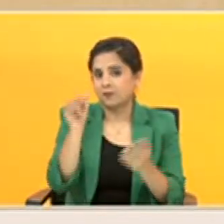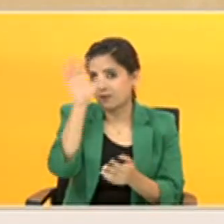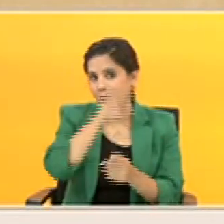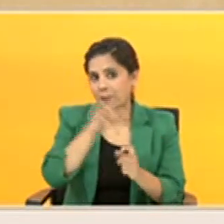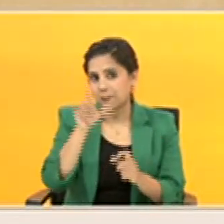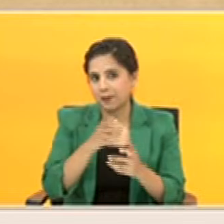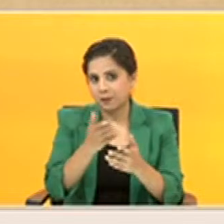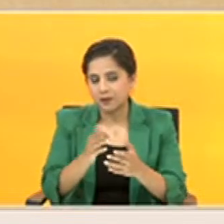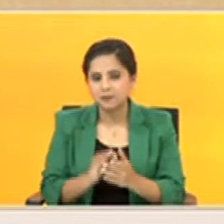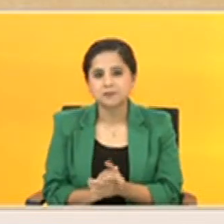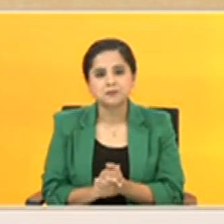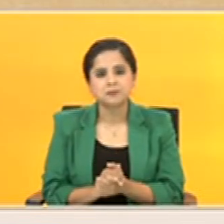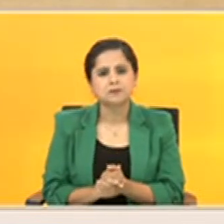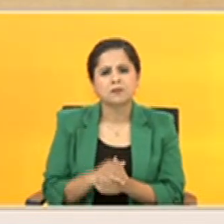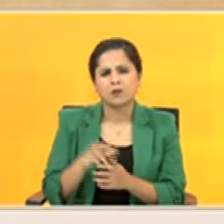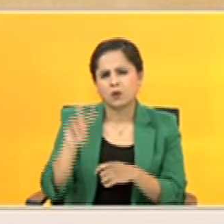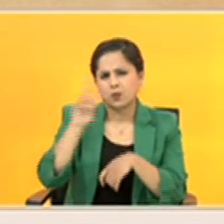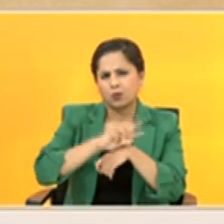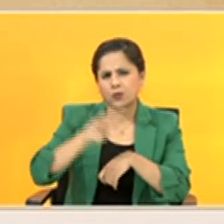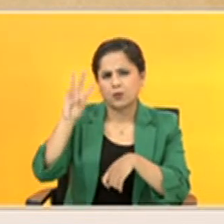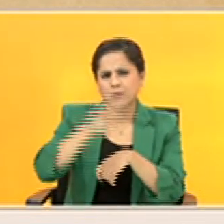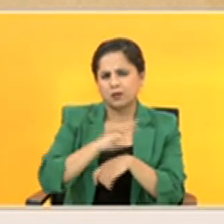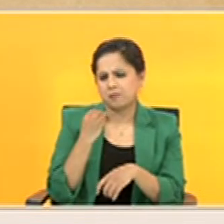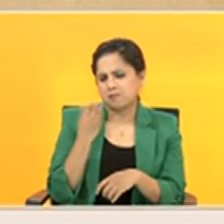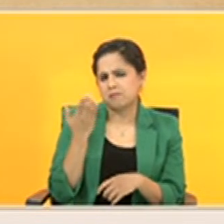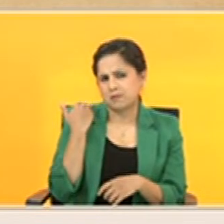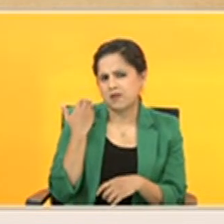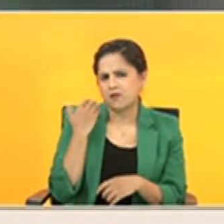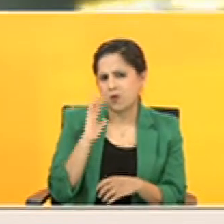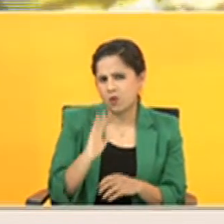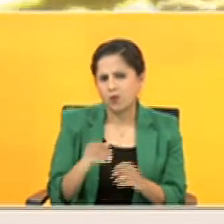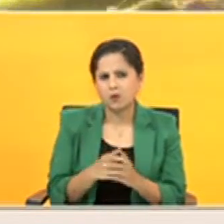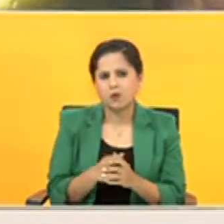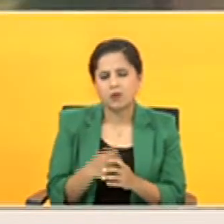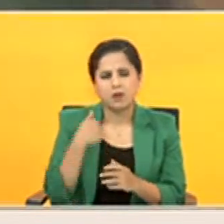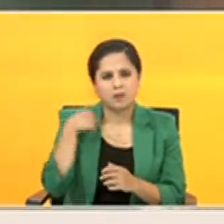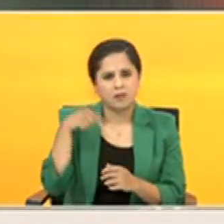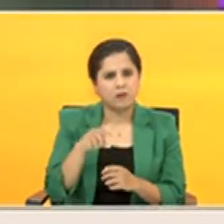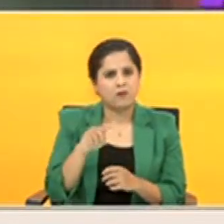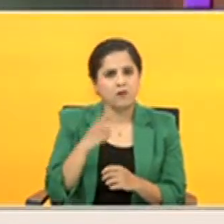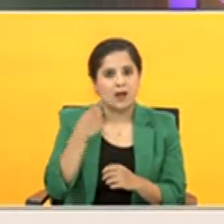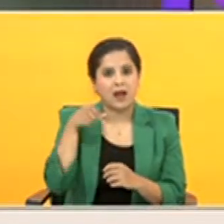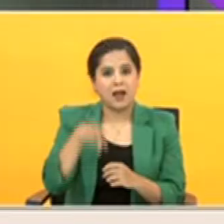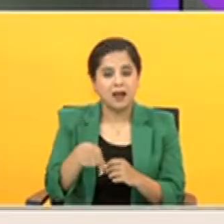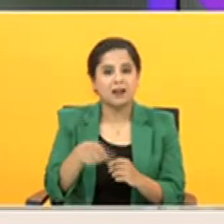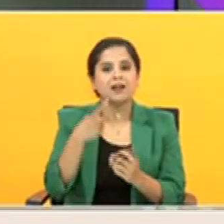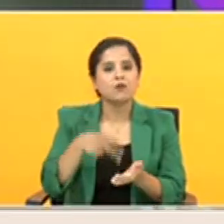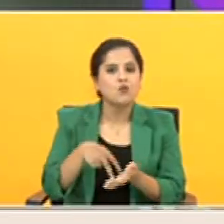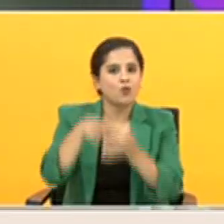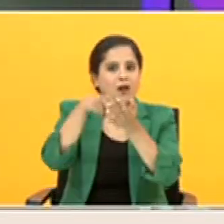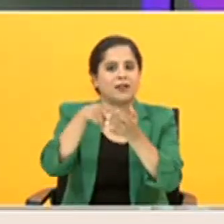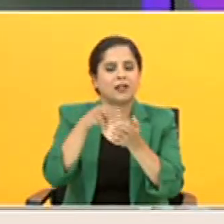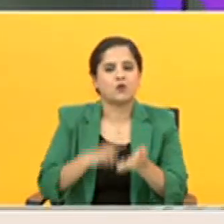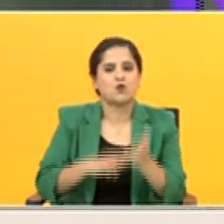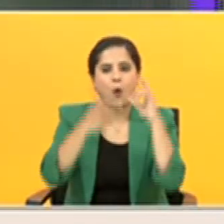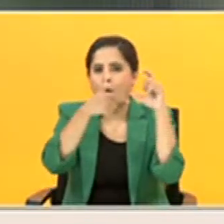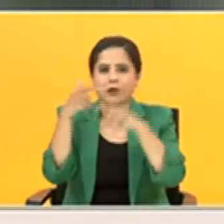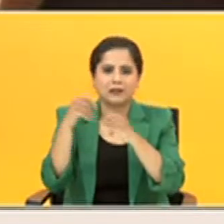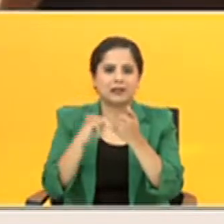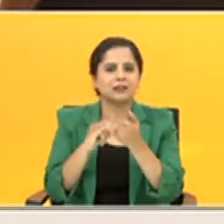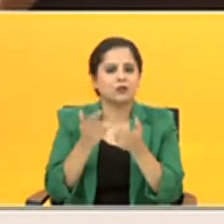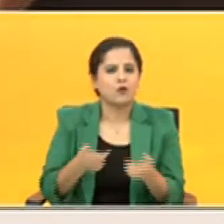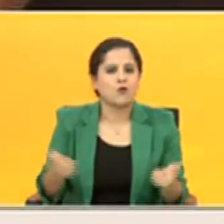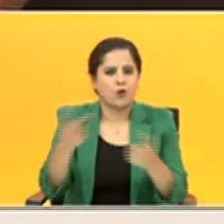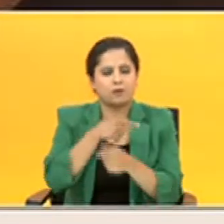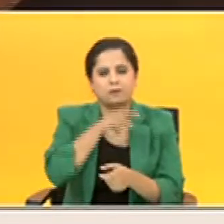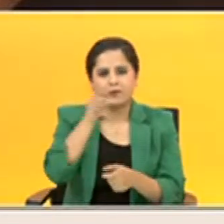देशवासियों, 2-3 दिन पहले ही मैं पहली राइजिंग नॉर्थ ईस्ट समिट में गया था। उससे पहले